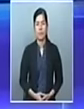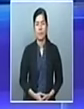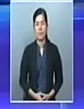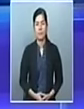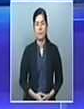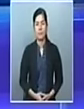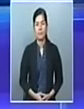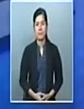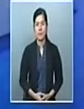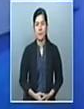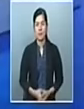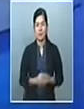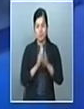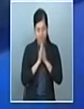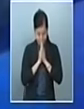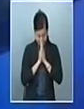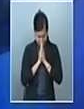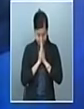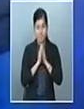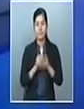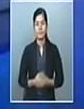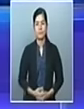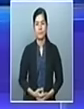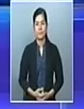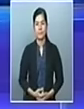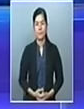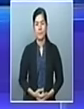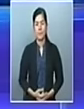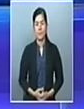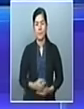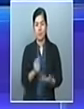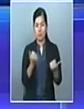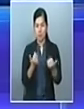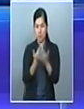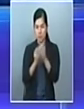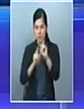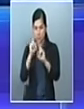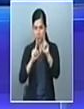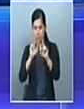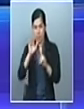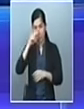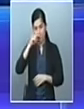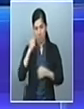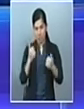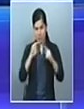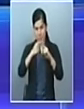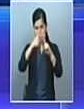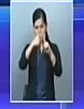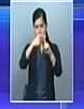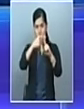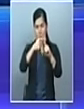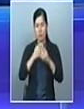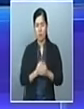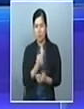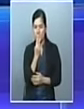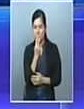สวัสดีค่ะ คุณแทนคะ สวัสดีค่ะคุณผู้ชมคะ ค่ะตลาดหุ้นในบ้านเราก็รีบาวตีกลับขึ้นไปได้เมื่อวานนี้นะคะขณะเดียวกันเนี่ยหลายคนจับตาดูนะ